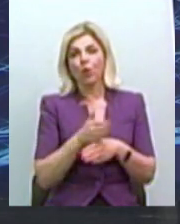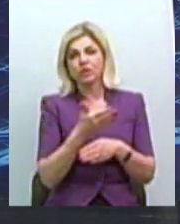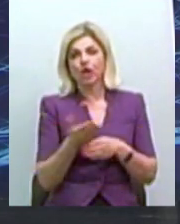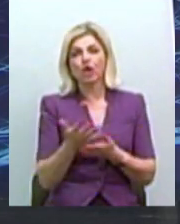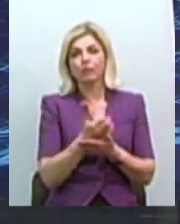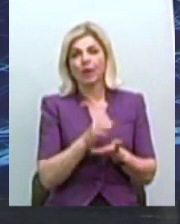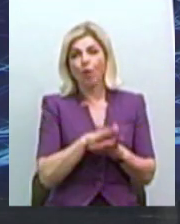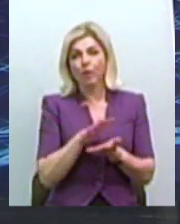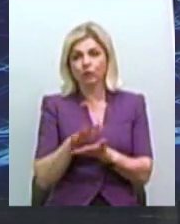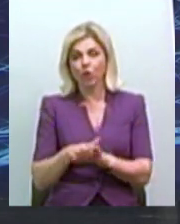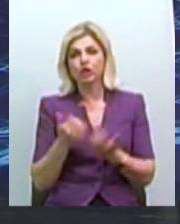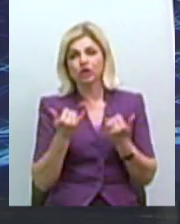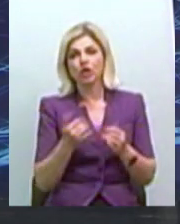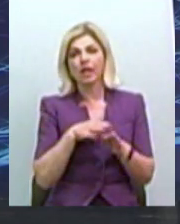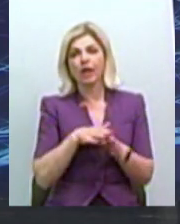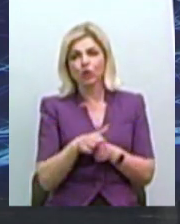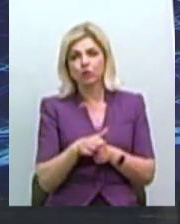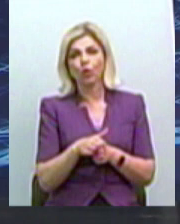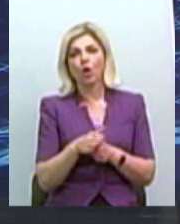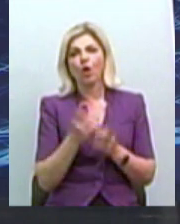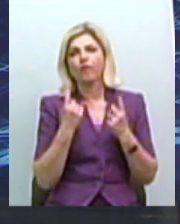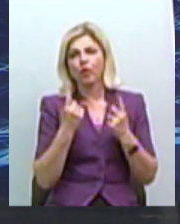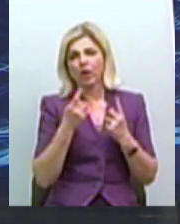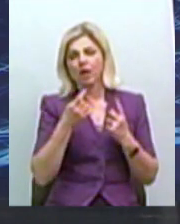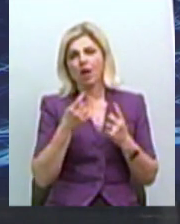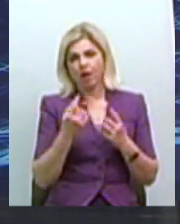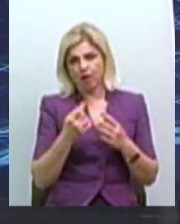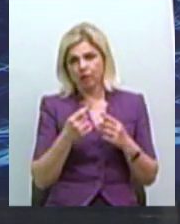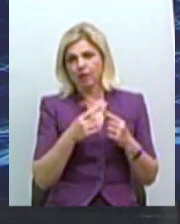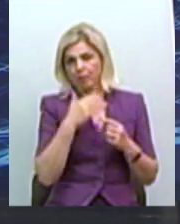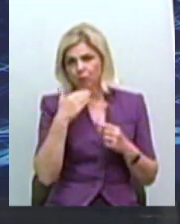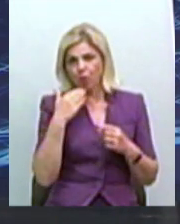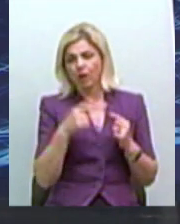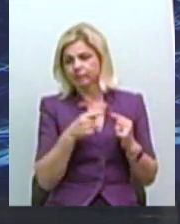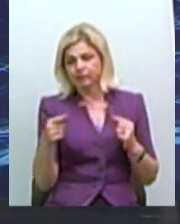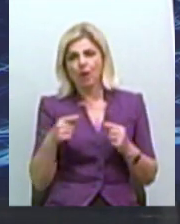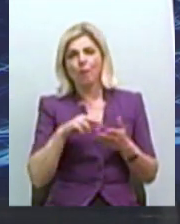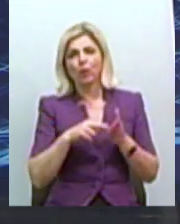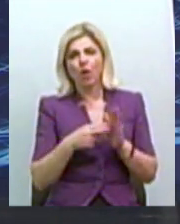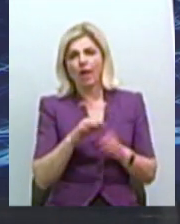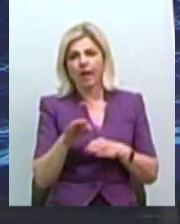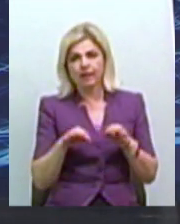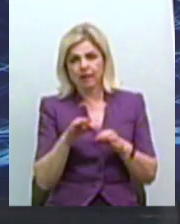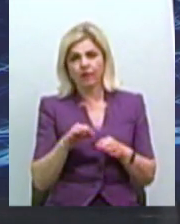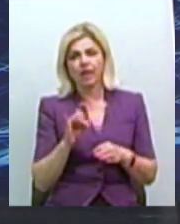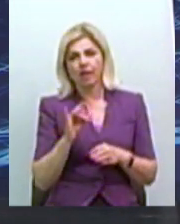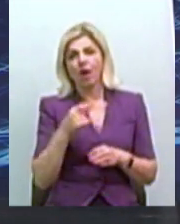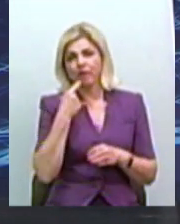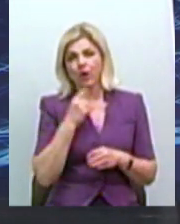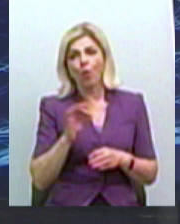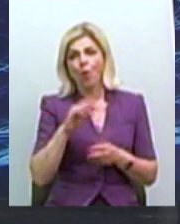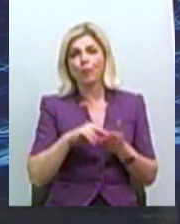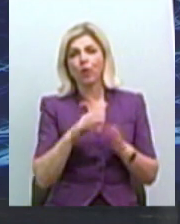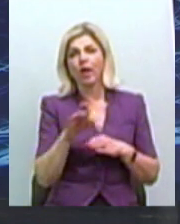відходів зараз у нас реалізується досить велика низка проєктів. Я вже зазначила про проєкт, який відбувається у школах.